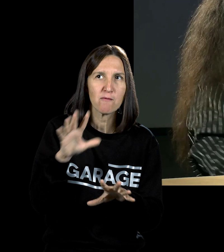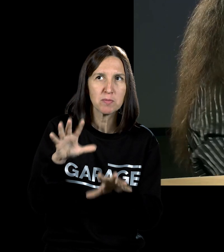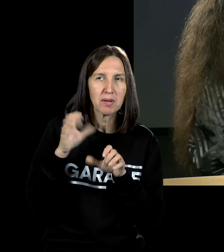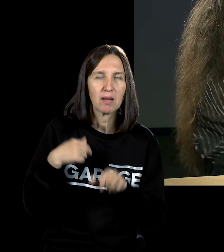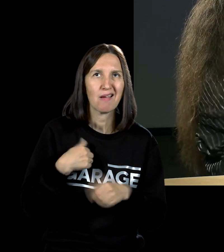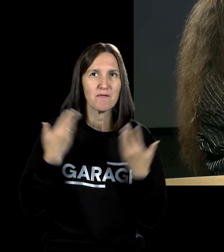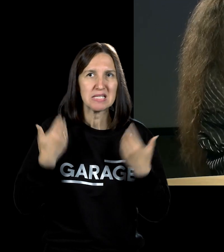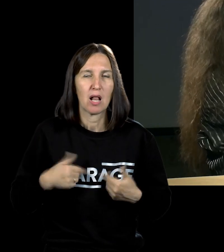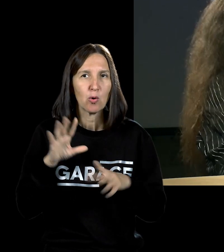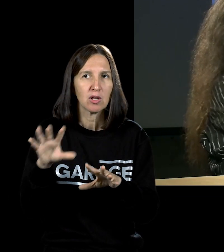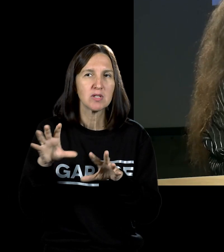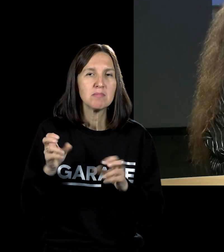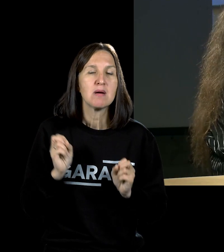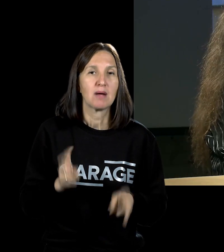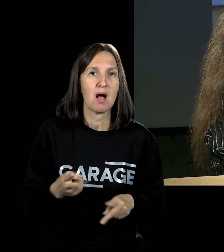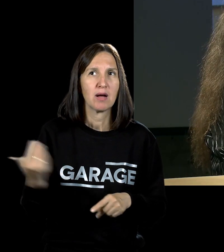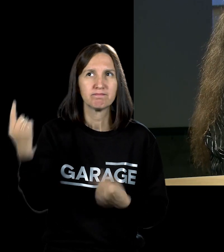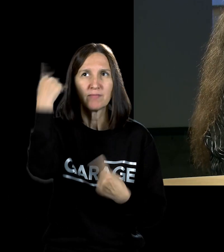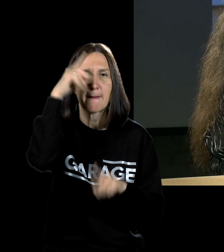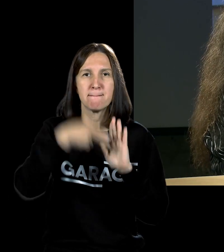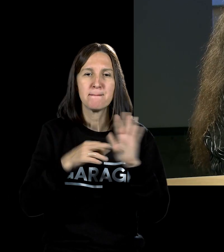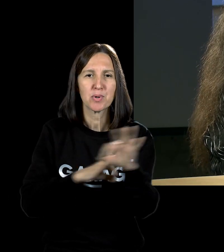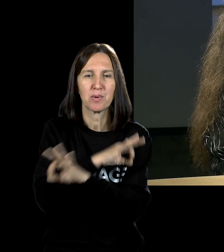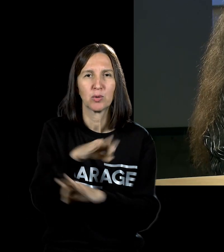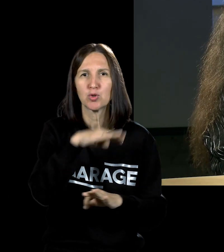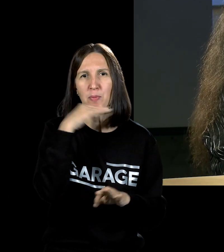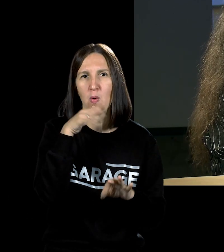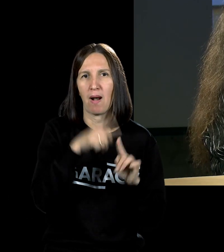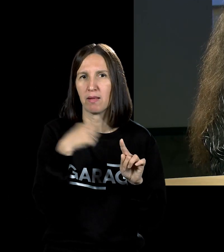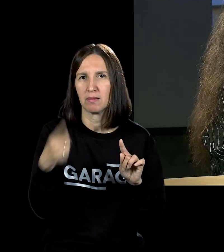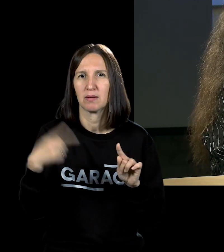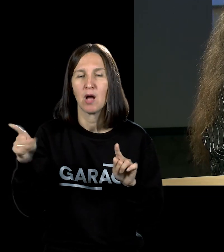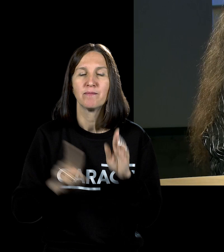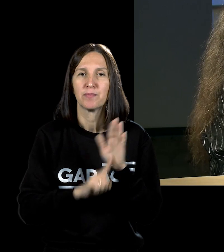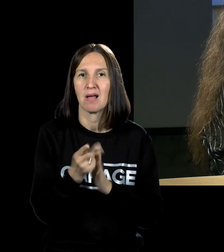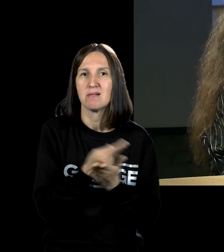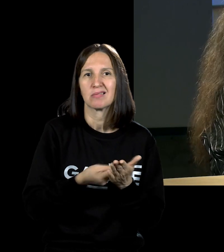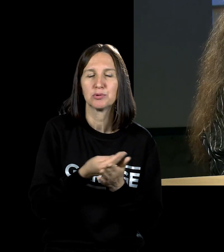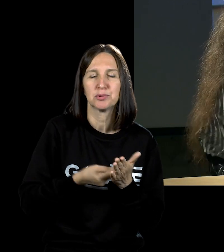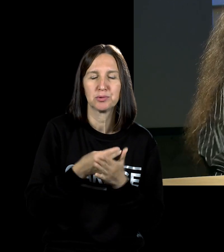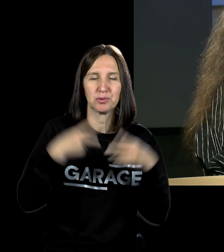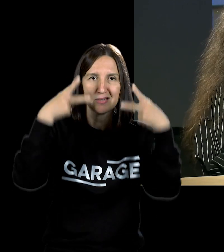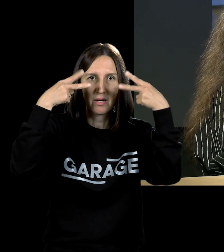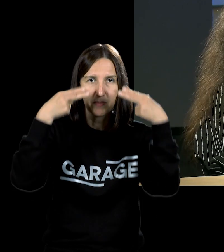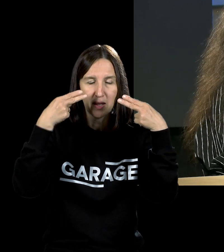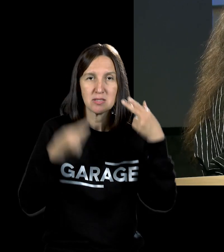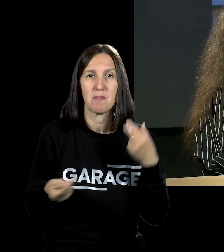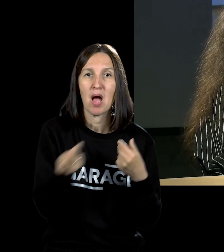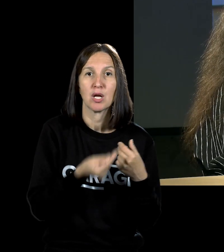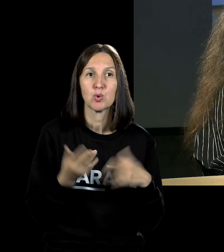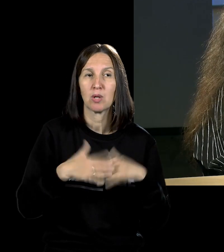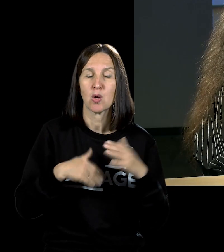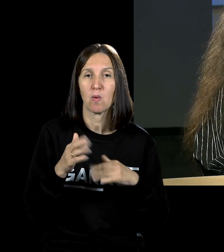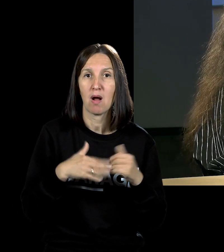Проект, который он делает много лет подряд, это проект, который начинается с того, что он рисует закрытыми глазами, рисует